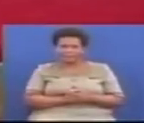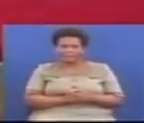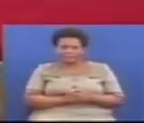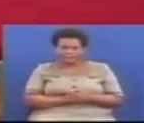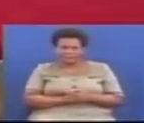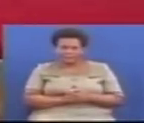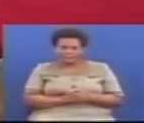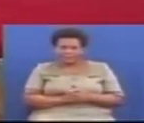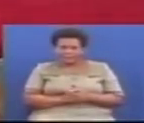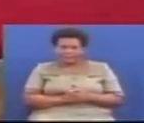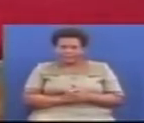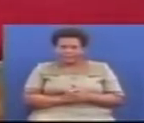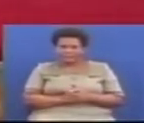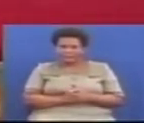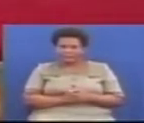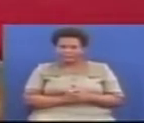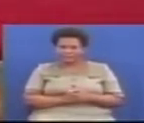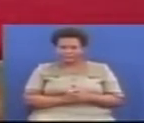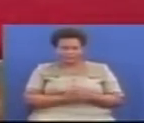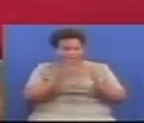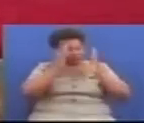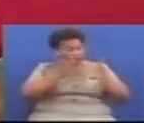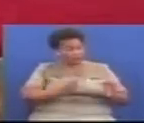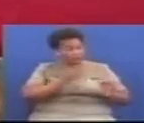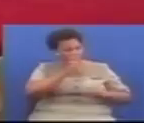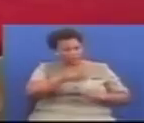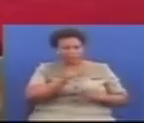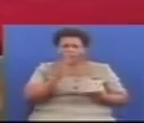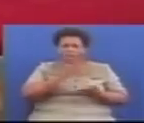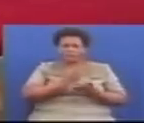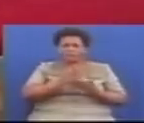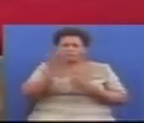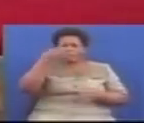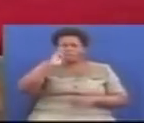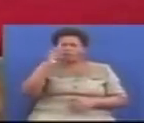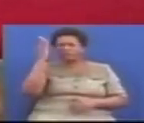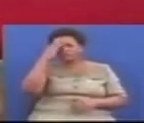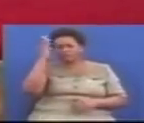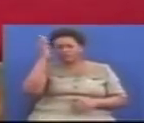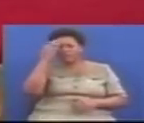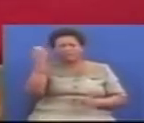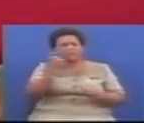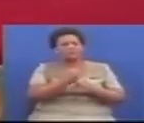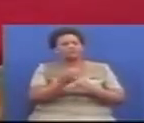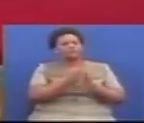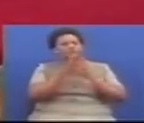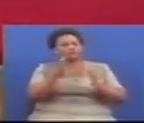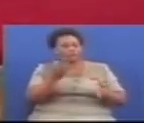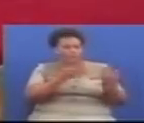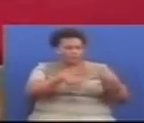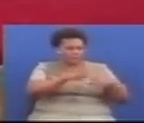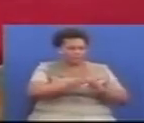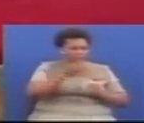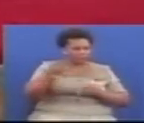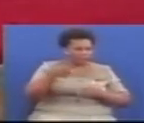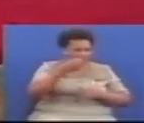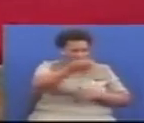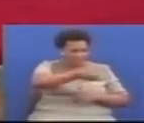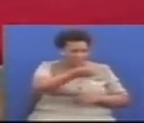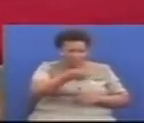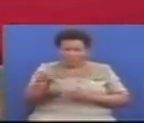ifuatavyo. Mheshimiwa Spika, serikali inatambua kazi kubwa na nzuri inayofanywa na wenyeviti wa vijiji, mitaa na